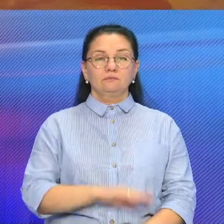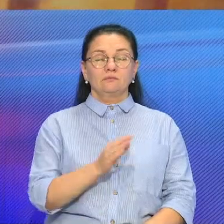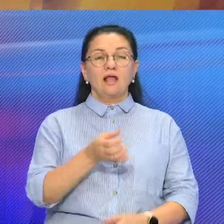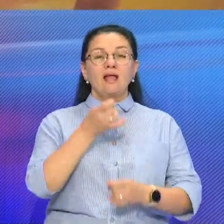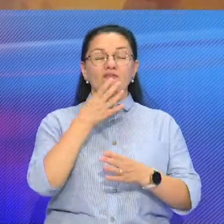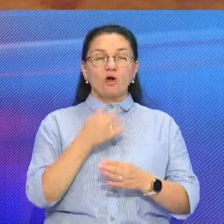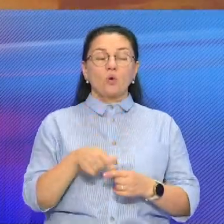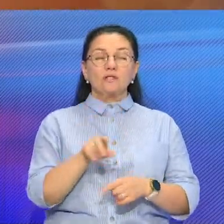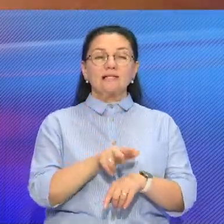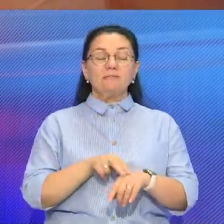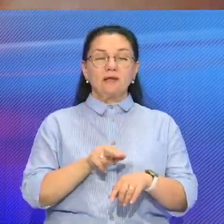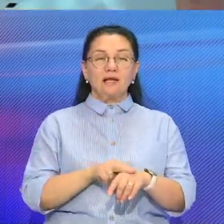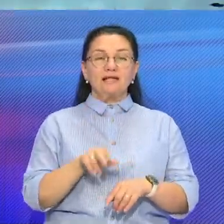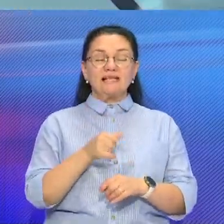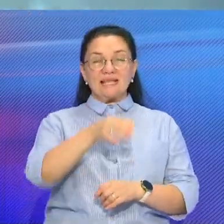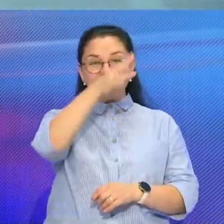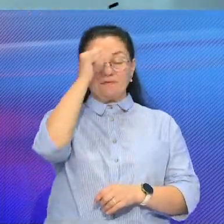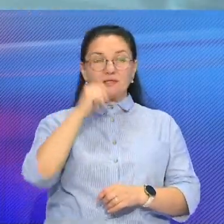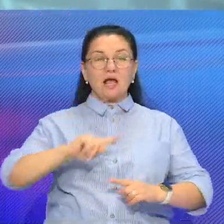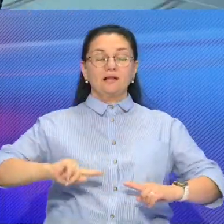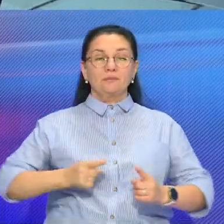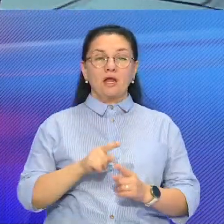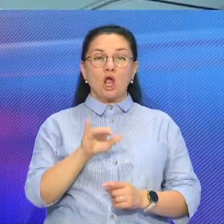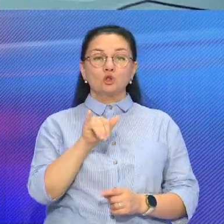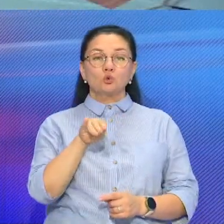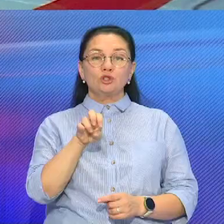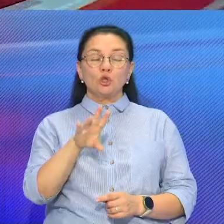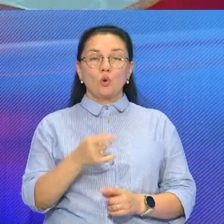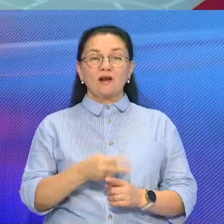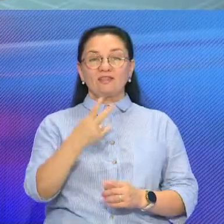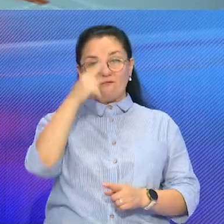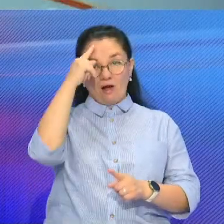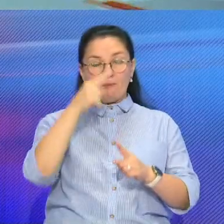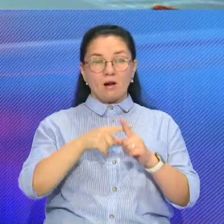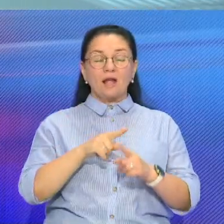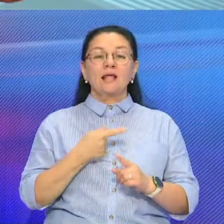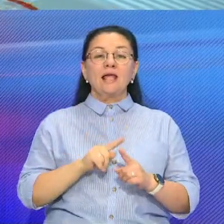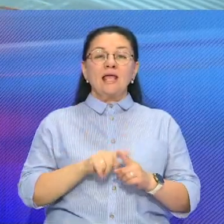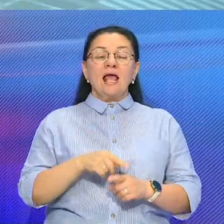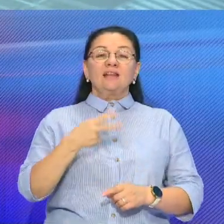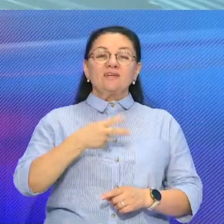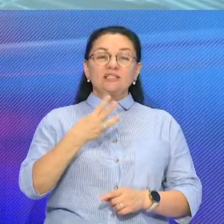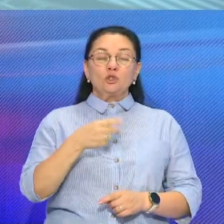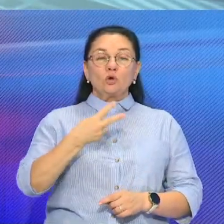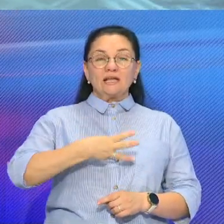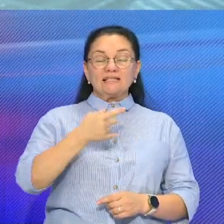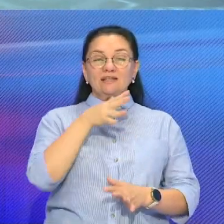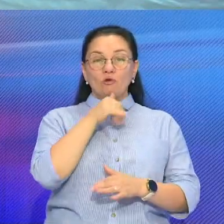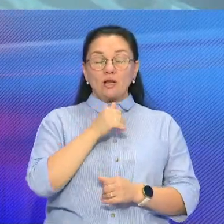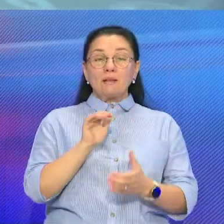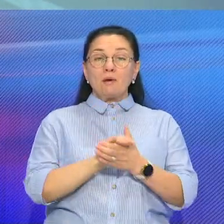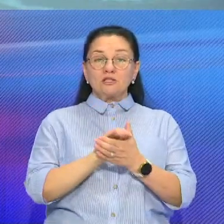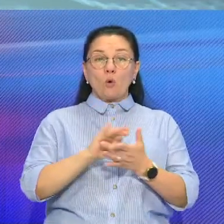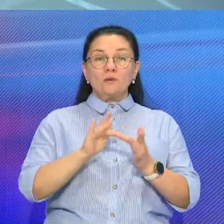У грудні оперативники ОУ з Вітібщини затримали сутенера. Два брати 23 и 32 годов познайомились в интернете с